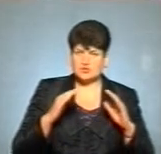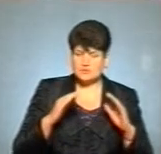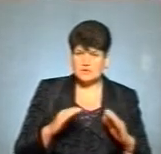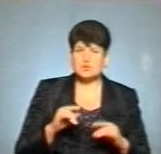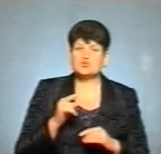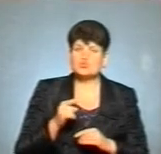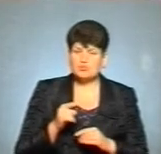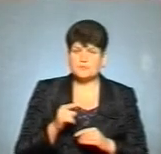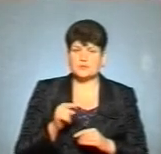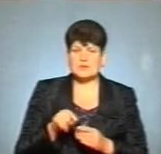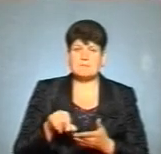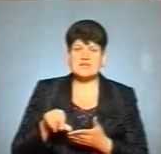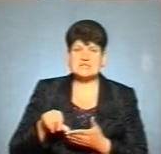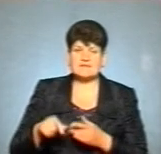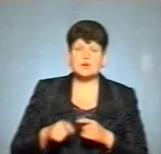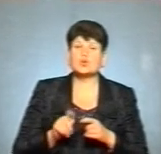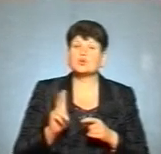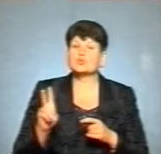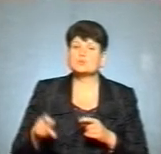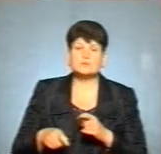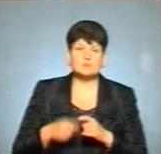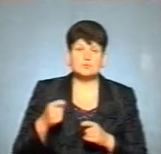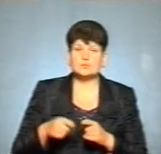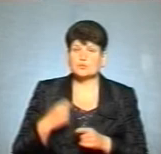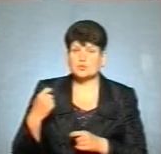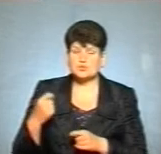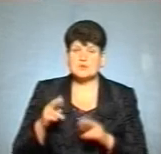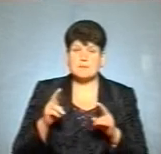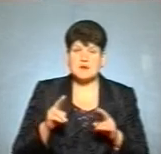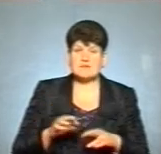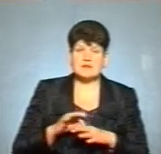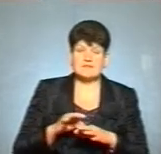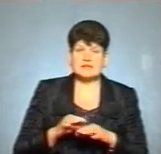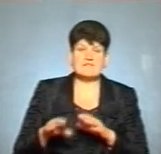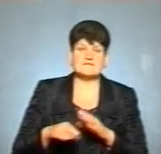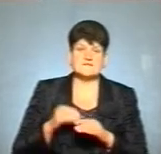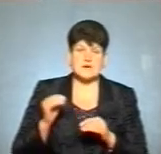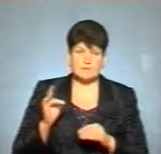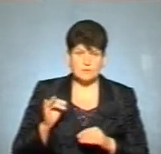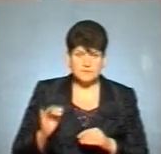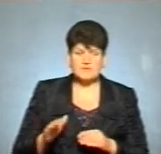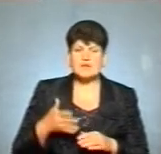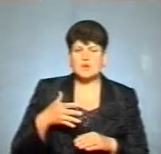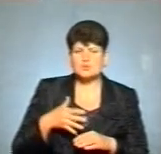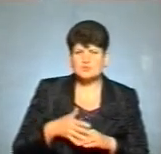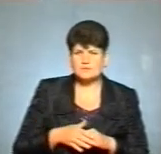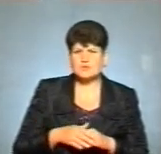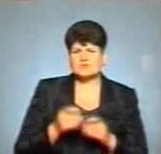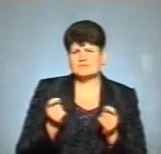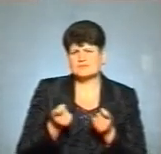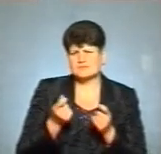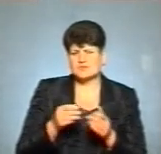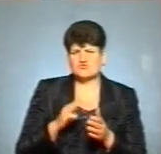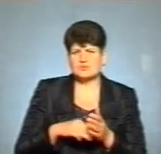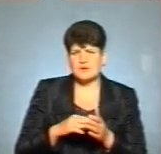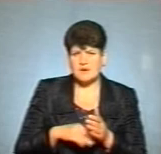ті представники, які порушують правила ведення виборчої кампанії, вони розуміють, що досить низькі штрафи, так? І